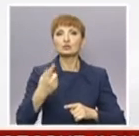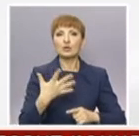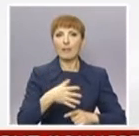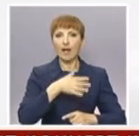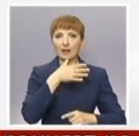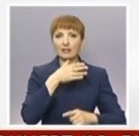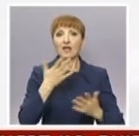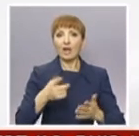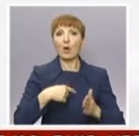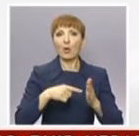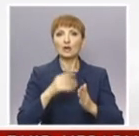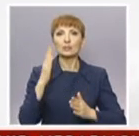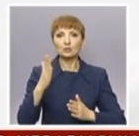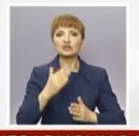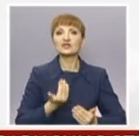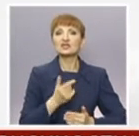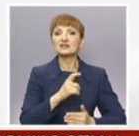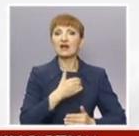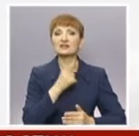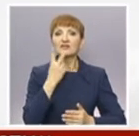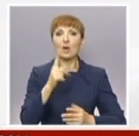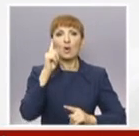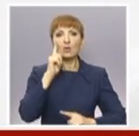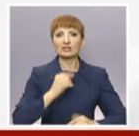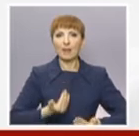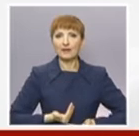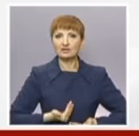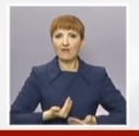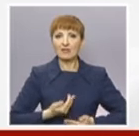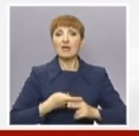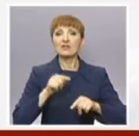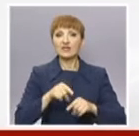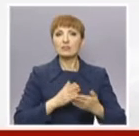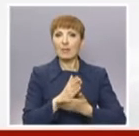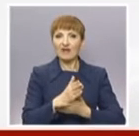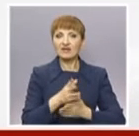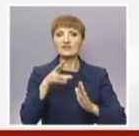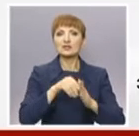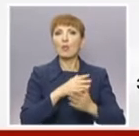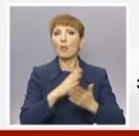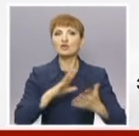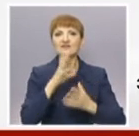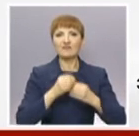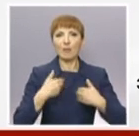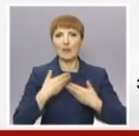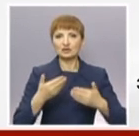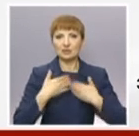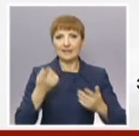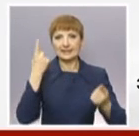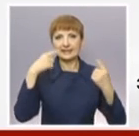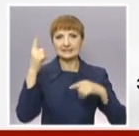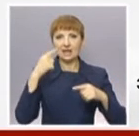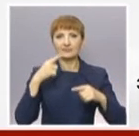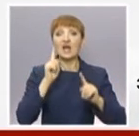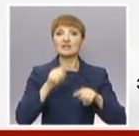5 лет. Так, город будущего жители хотят видеть комфортным для проживания. Именно в этом направлении внесено больше всего пожеланий и идей. Не